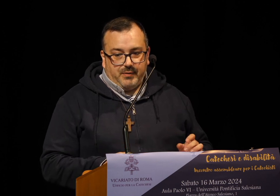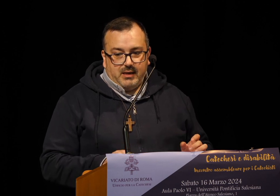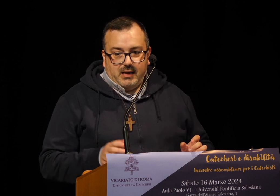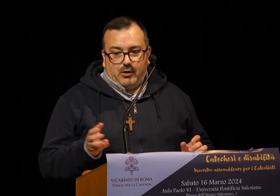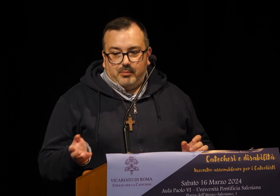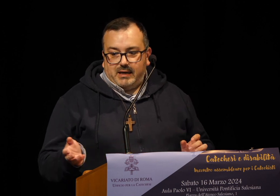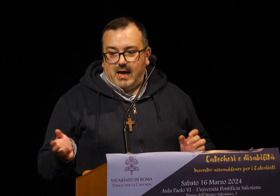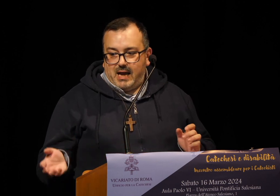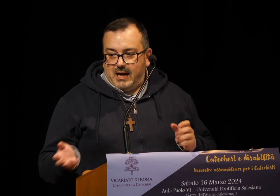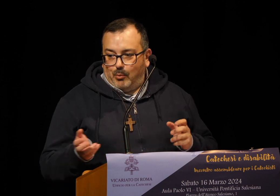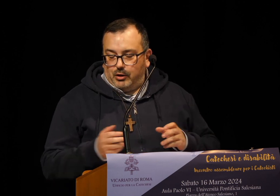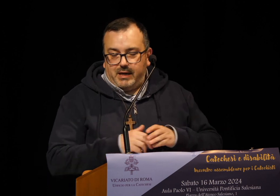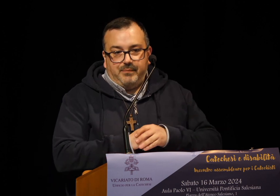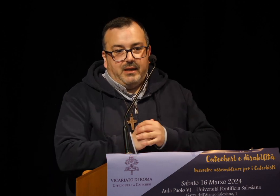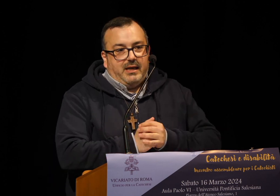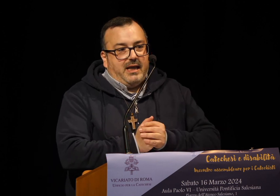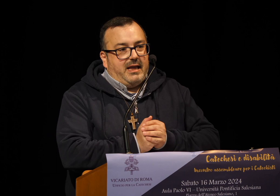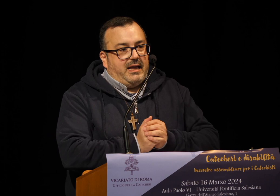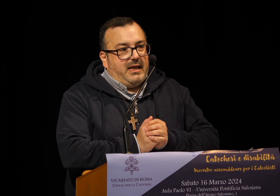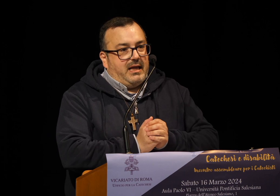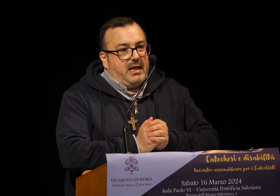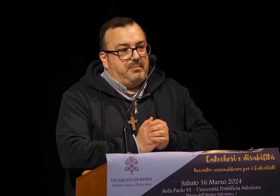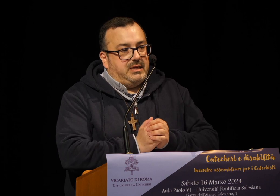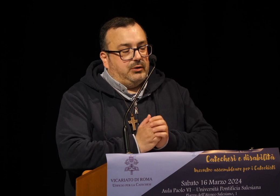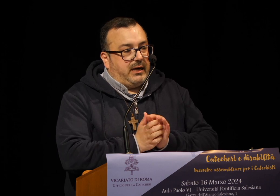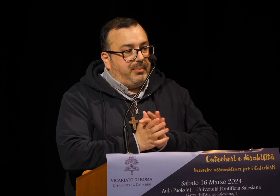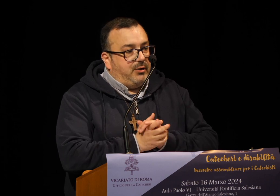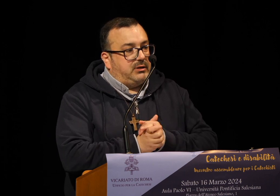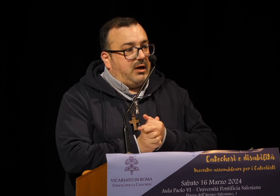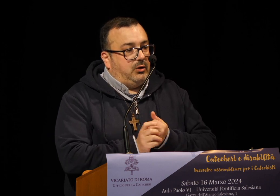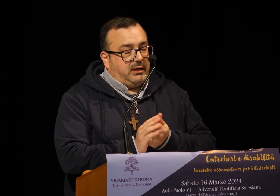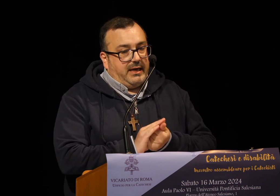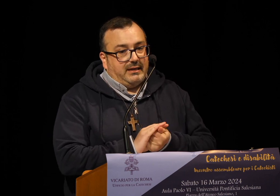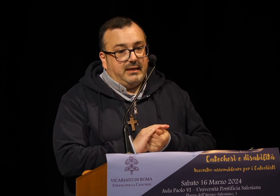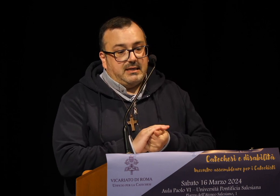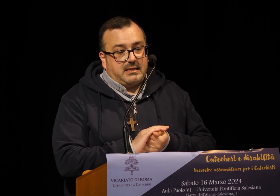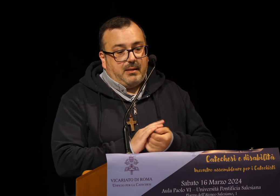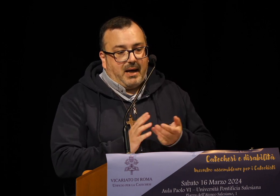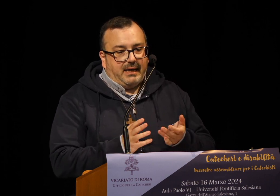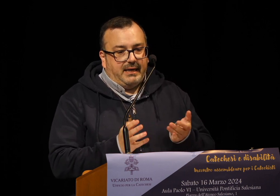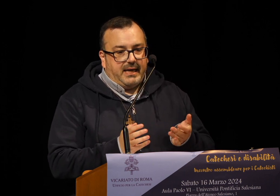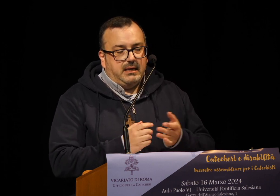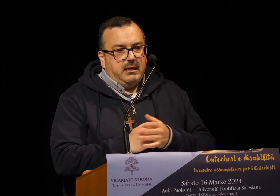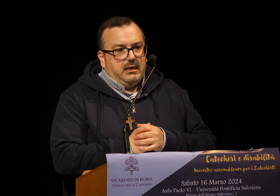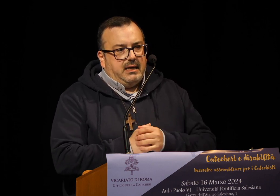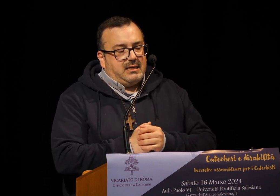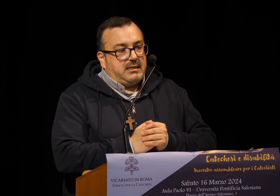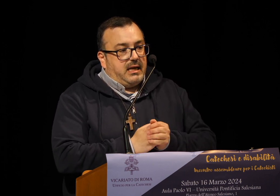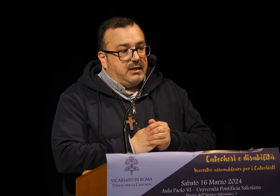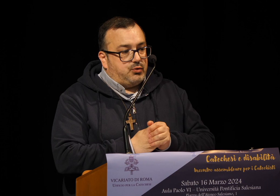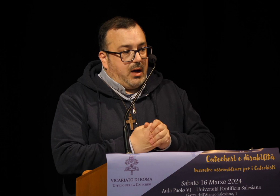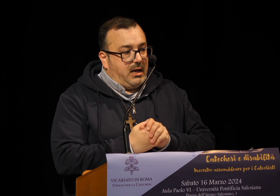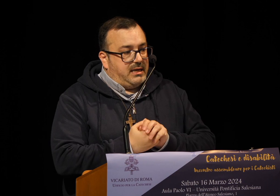marito con Maria è la moglie e psicoterapeuta oltre che catechista ma anche lei